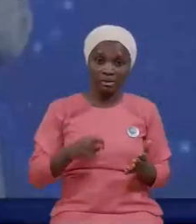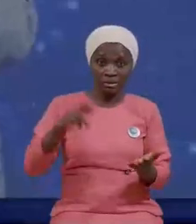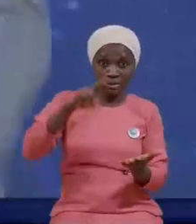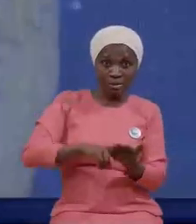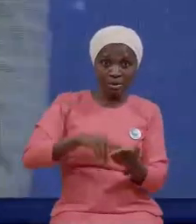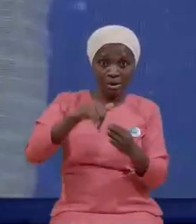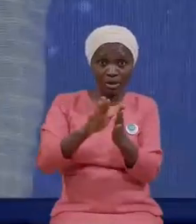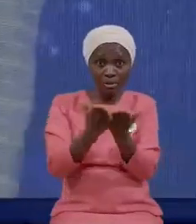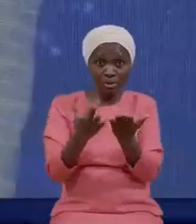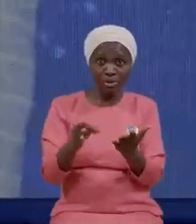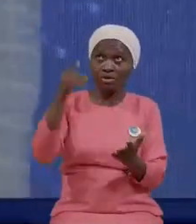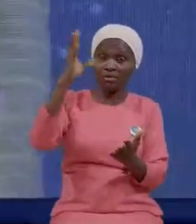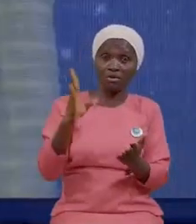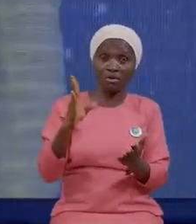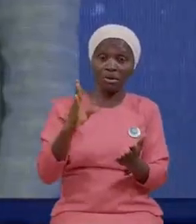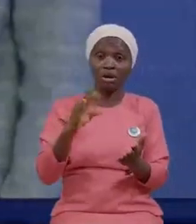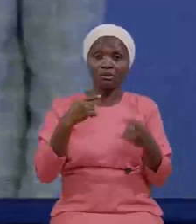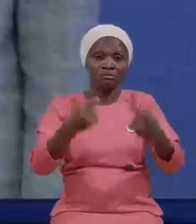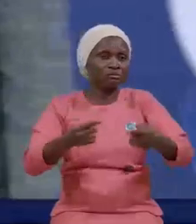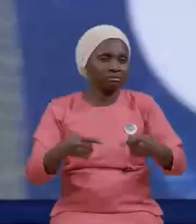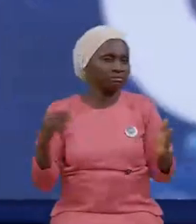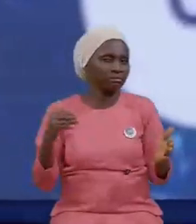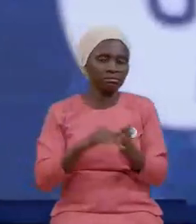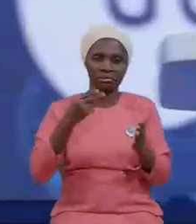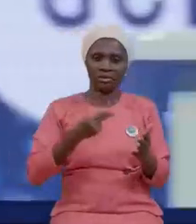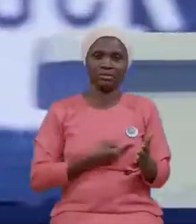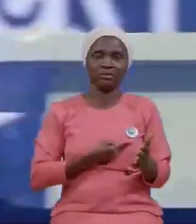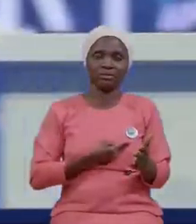Ce qui est enregistré dans le livre de Dieu était contre nous.